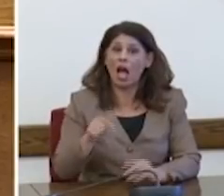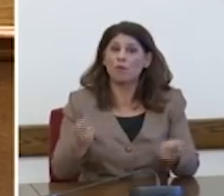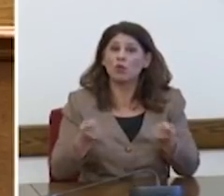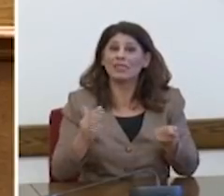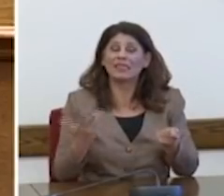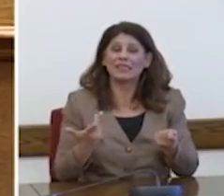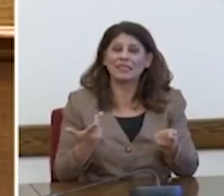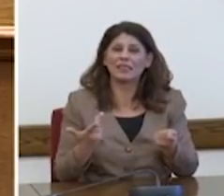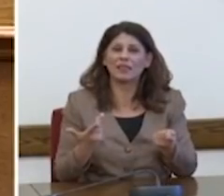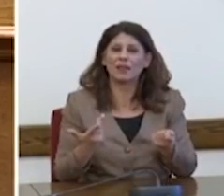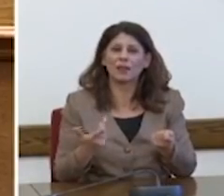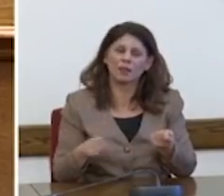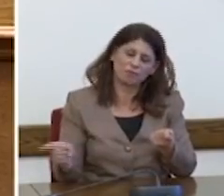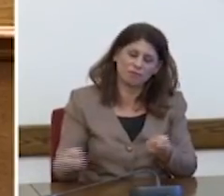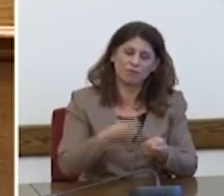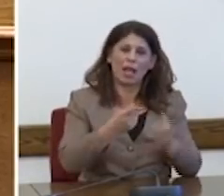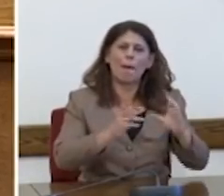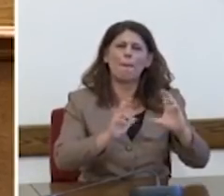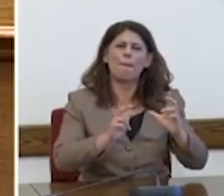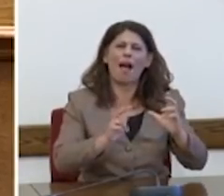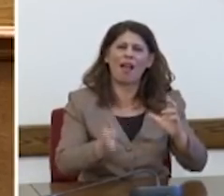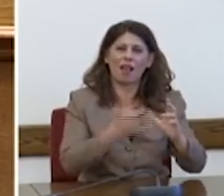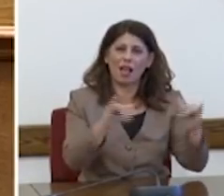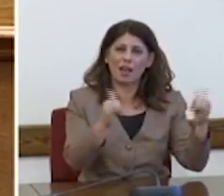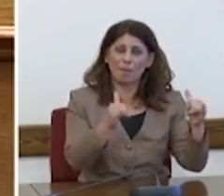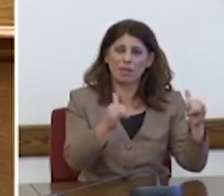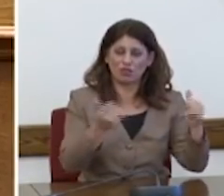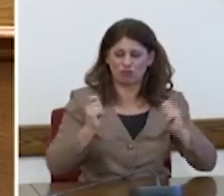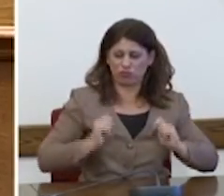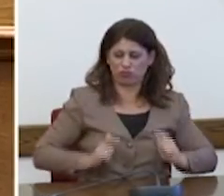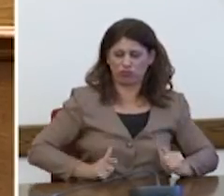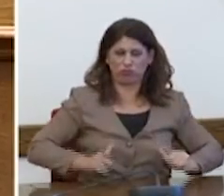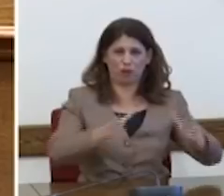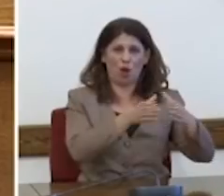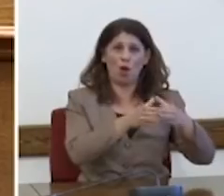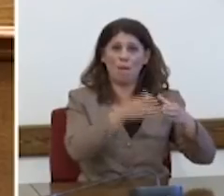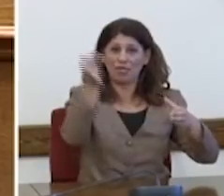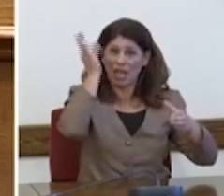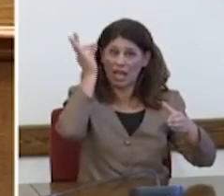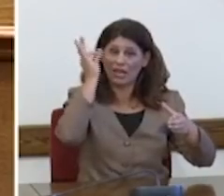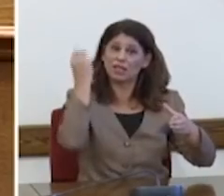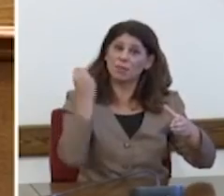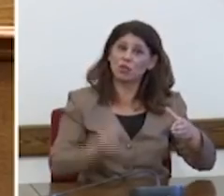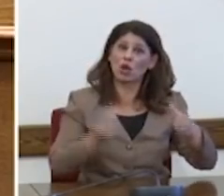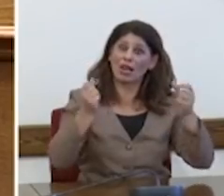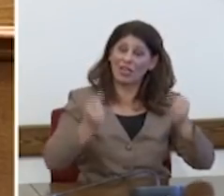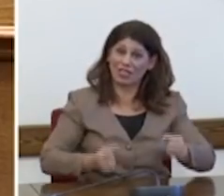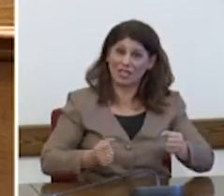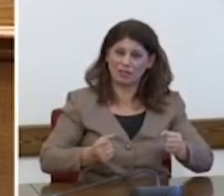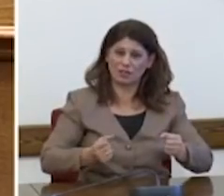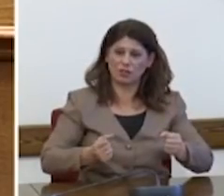αστική τάξη της Γαλλίας για να συμμετάσχει από καλύτερες θέσεις στο ανατολίτικο παζάρι